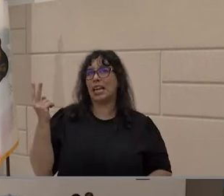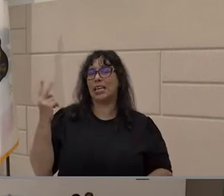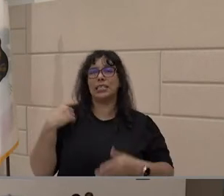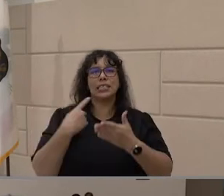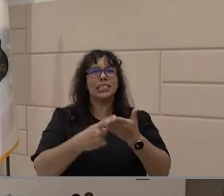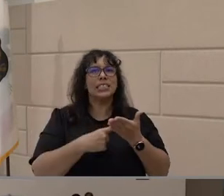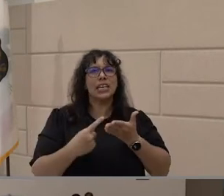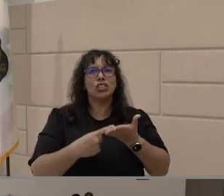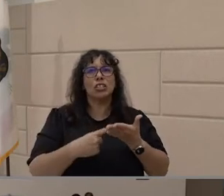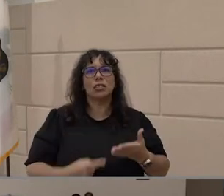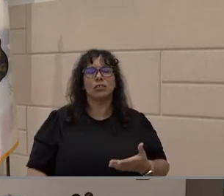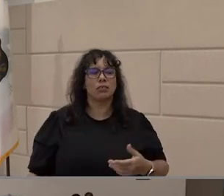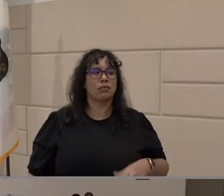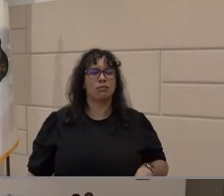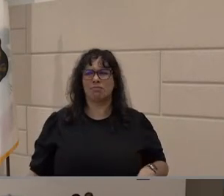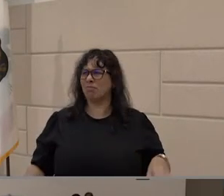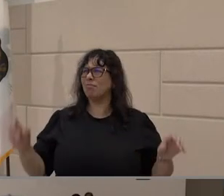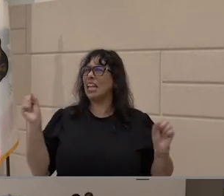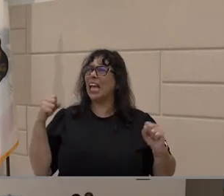control